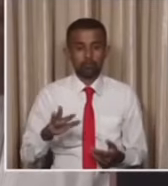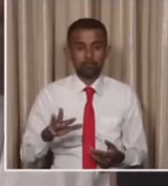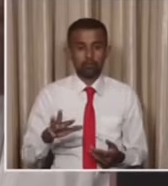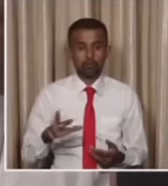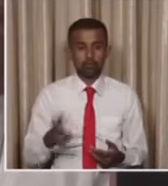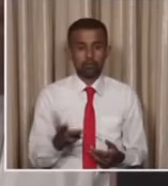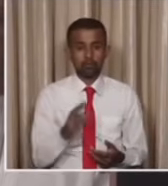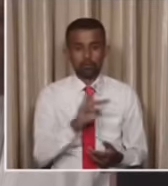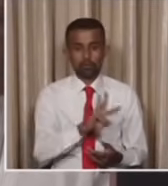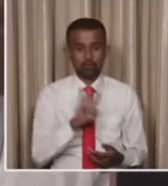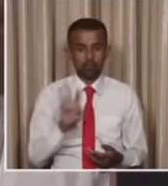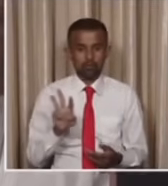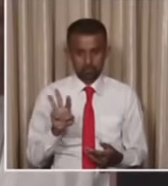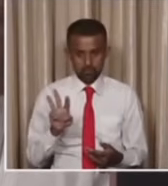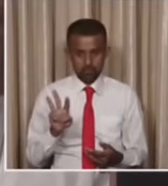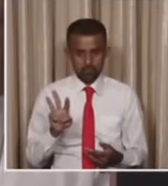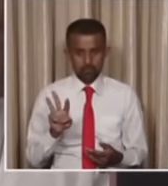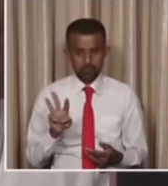1833 මේ